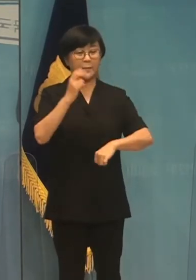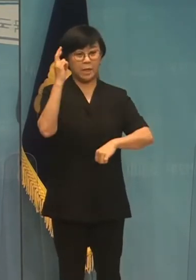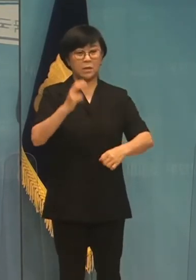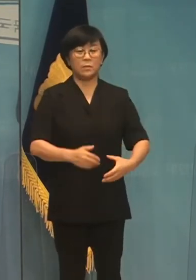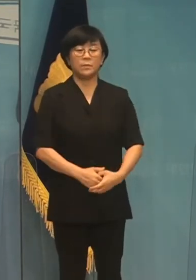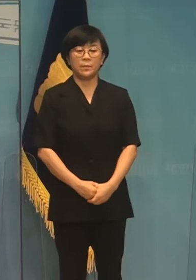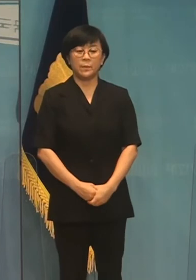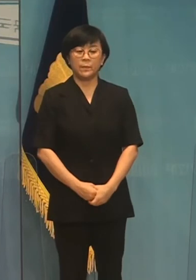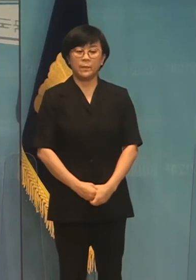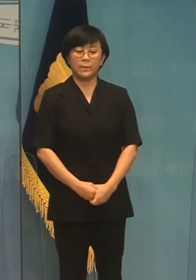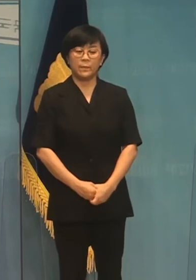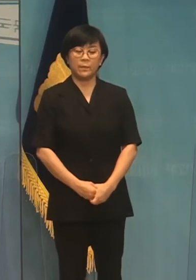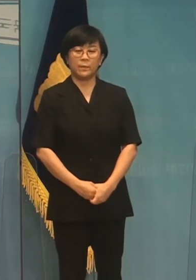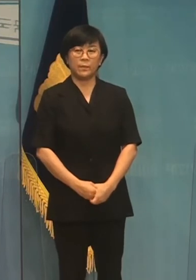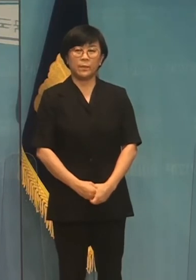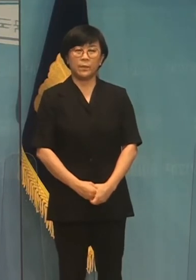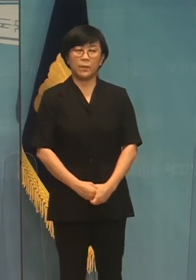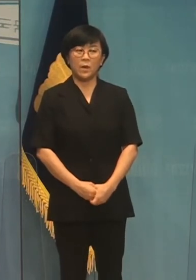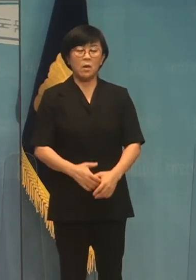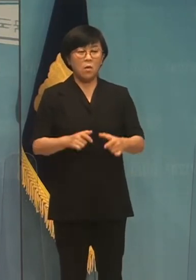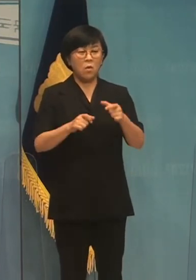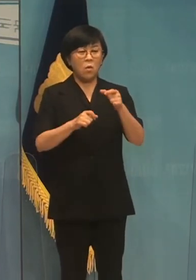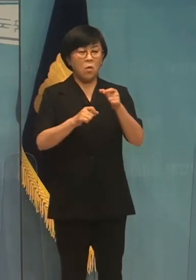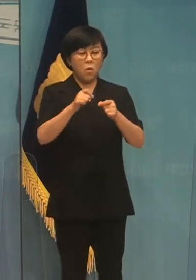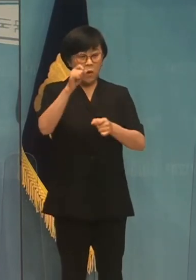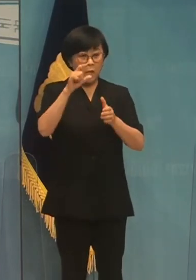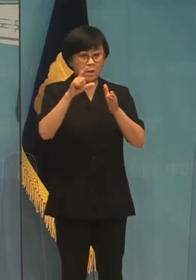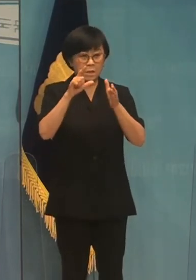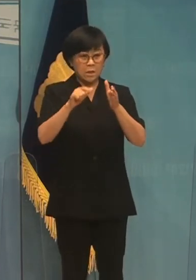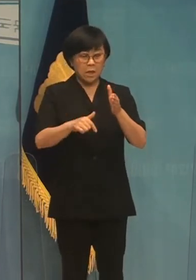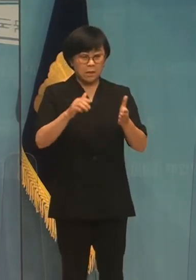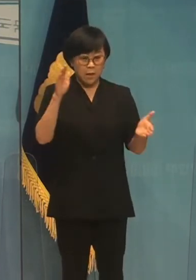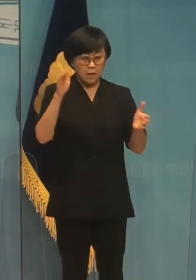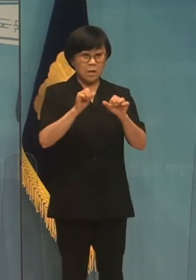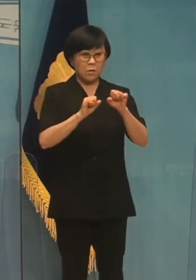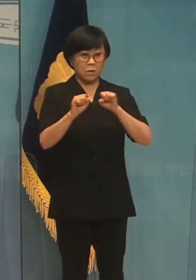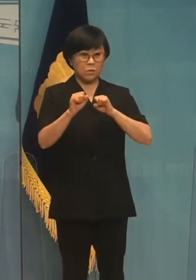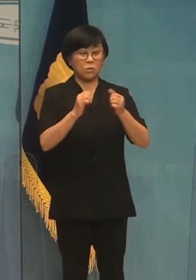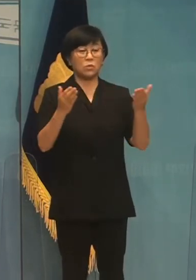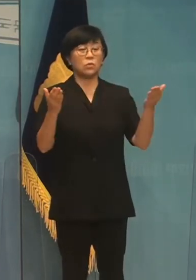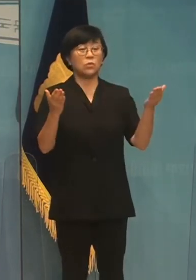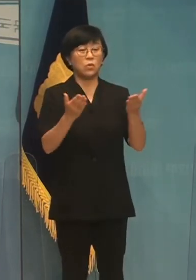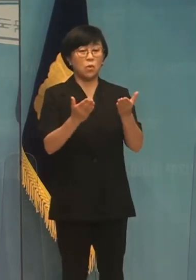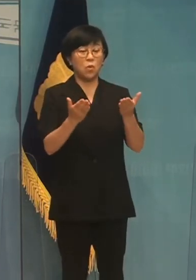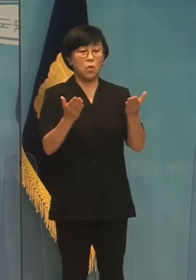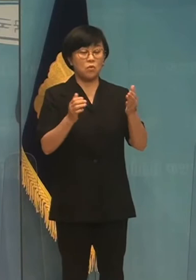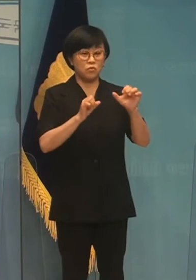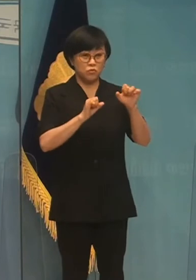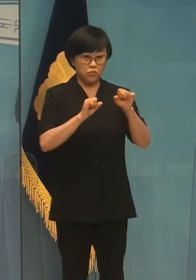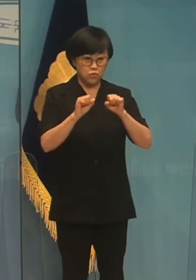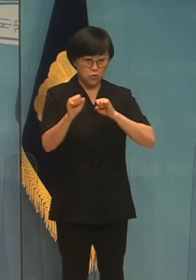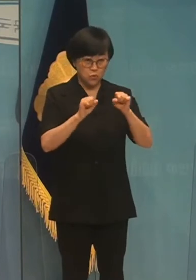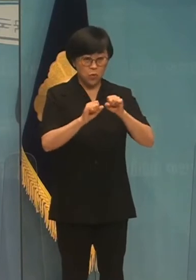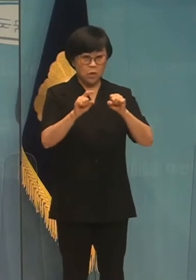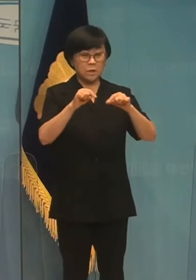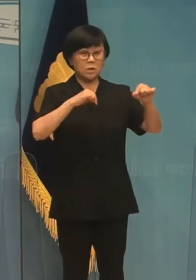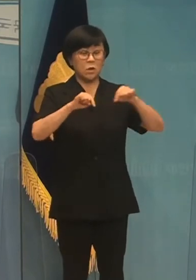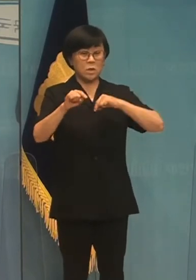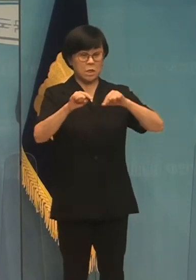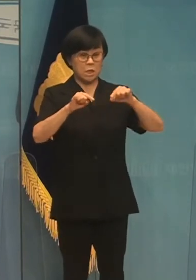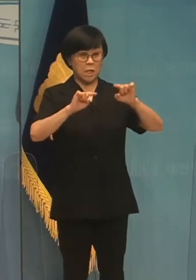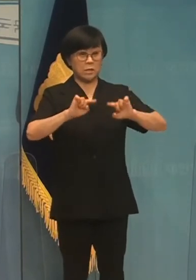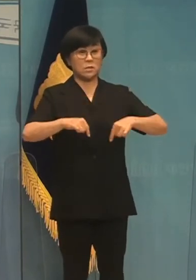것입니다. 저는 오랜 기간 학생운동, 노동운동, 정치운동에